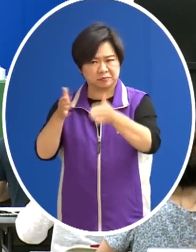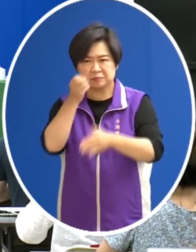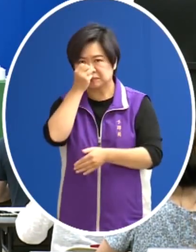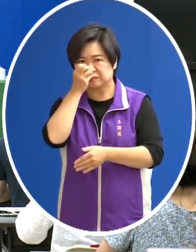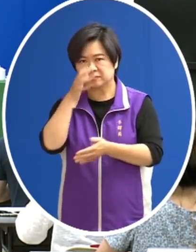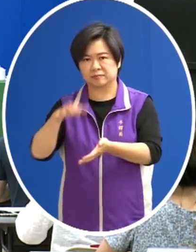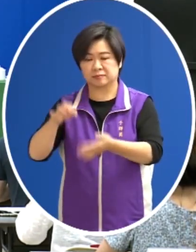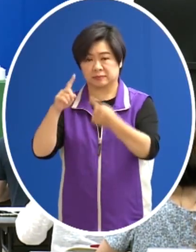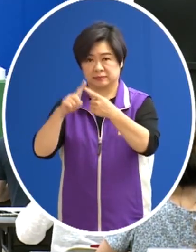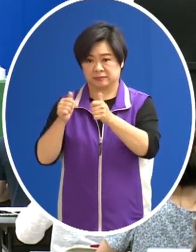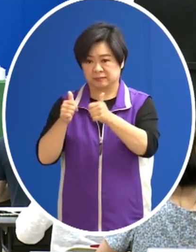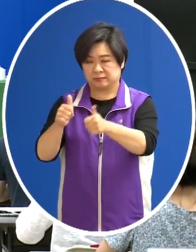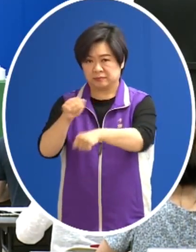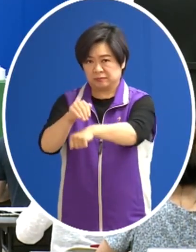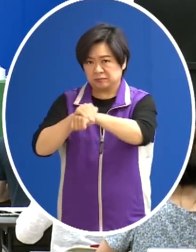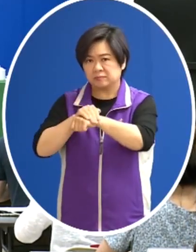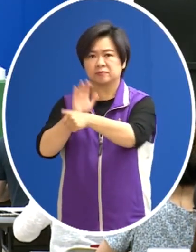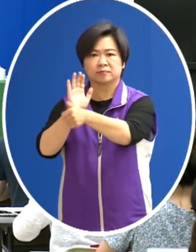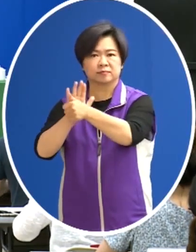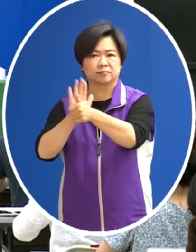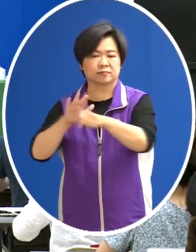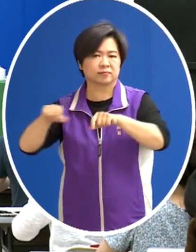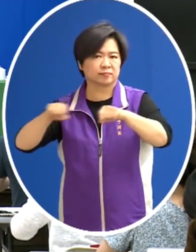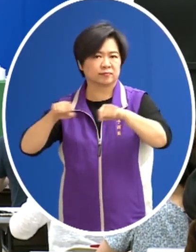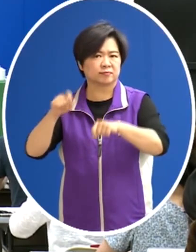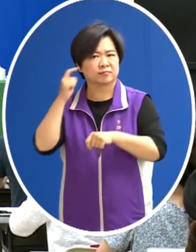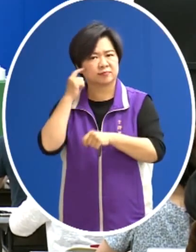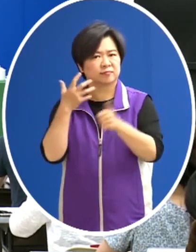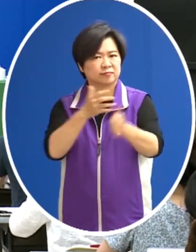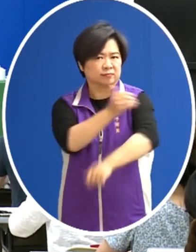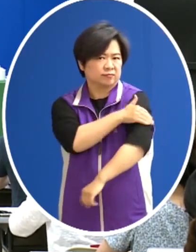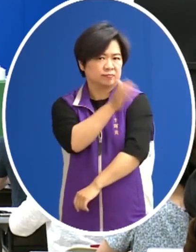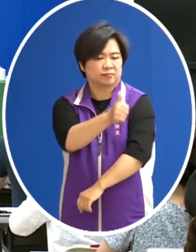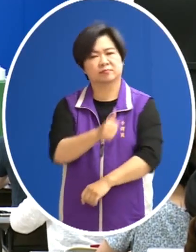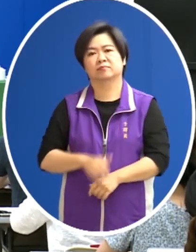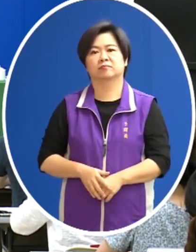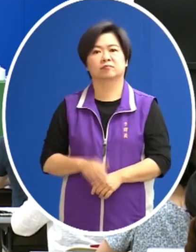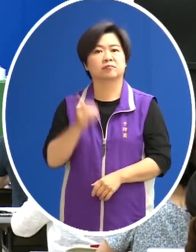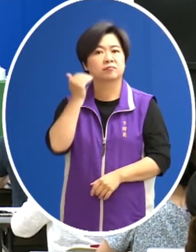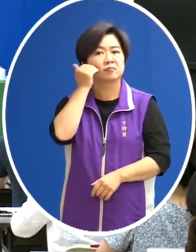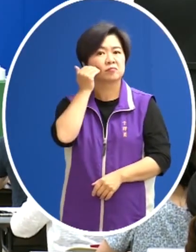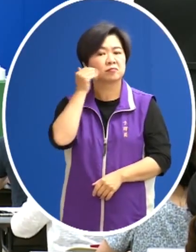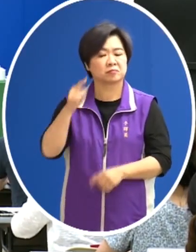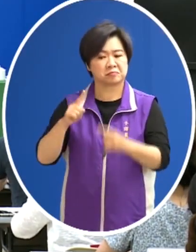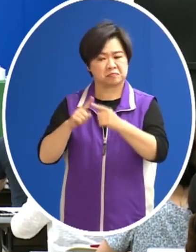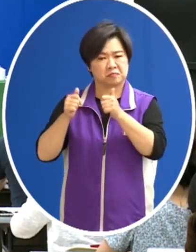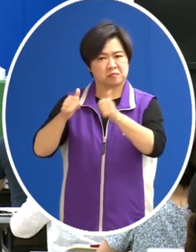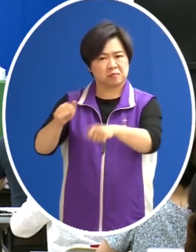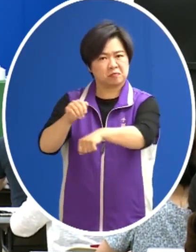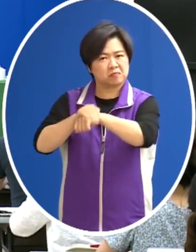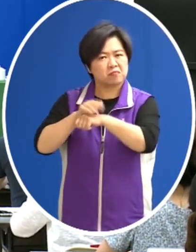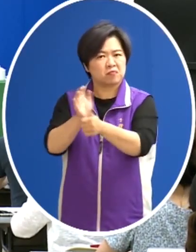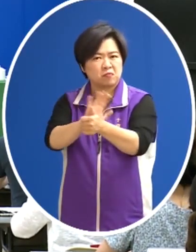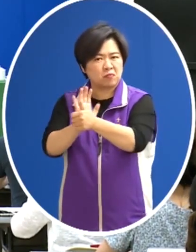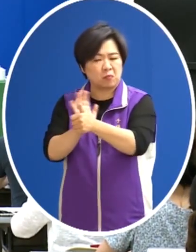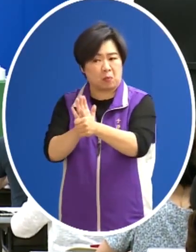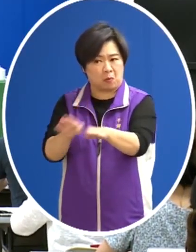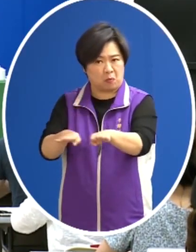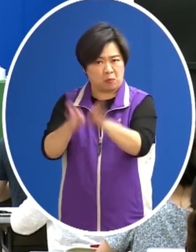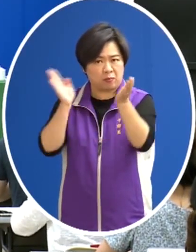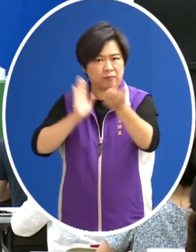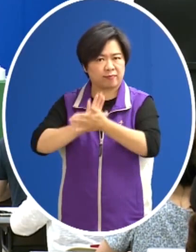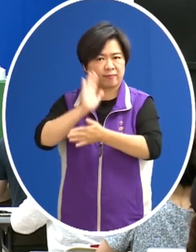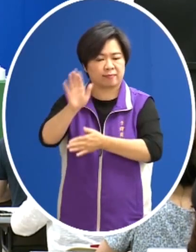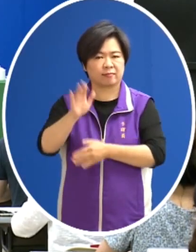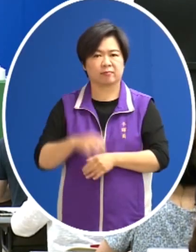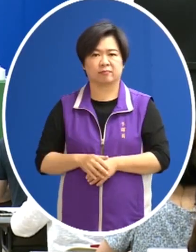们有提出人道救援方案，想请教一下指挥官，就是这个如果说到时候这个人道救援展开之后啊，